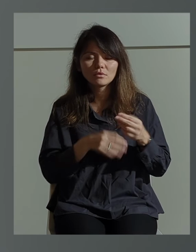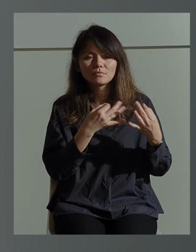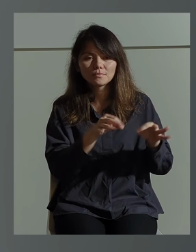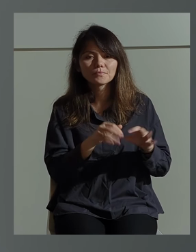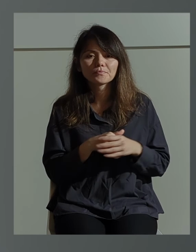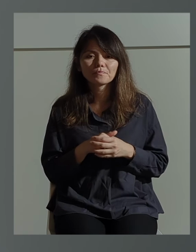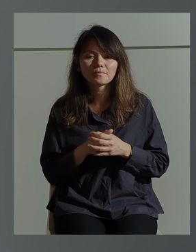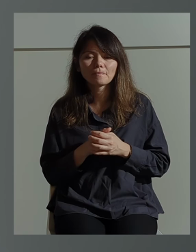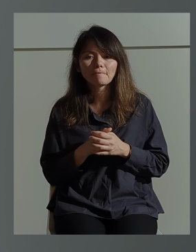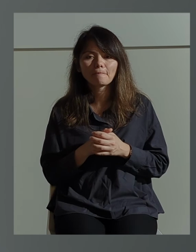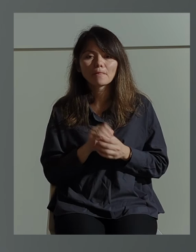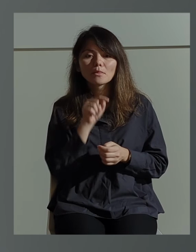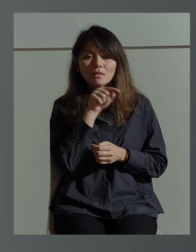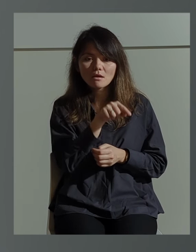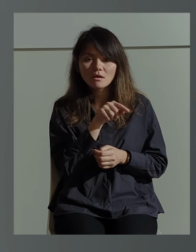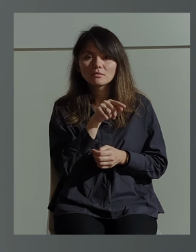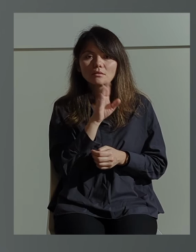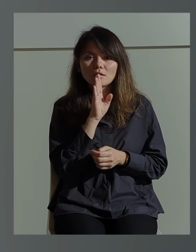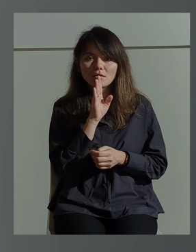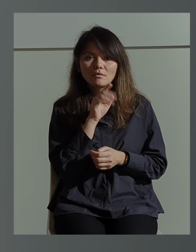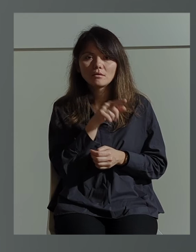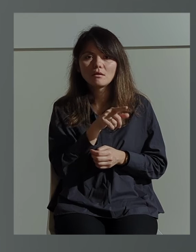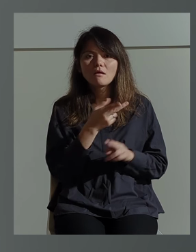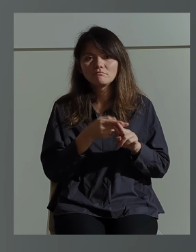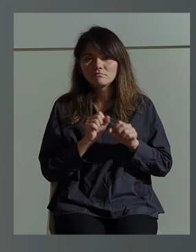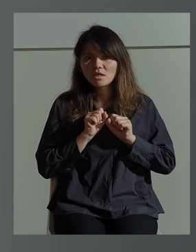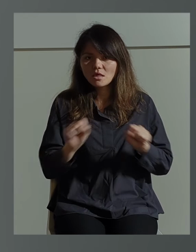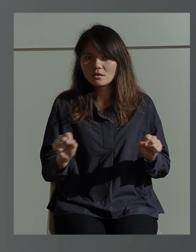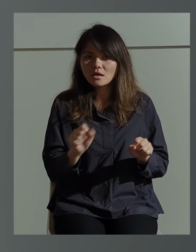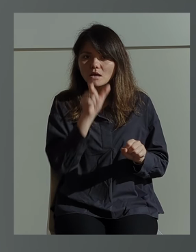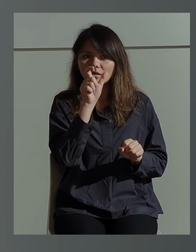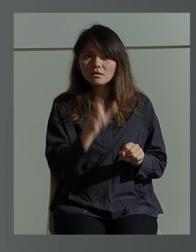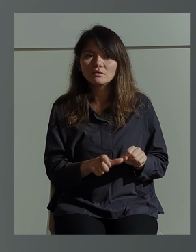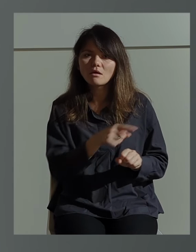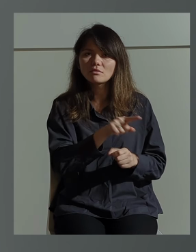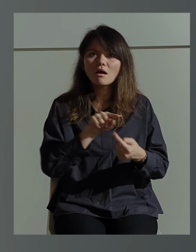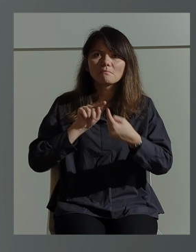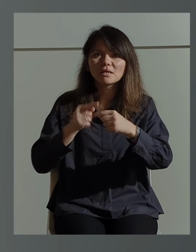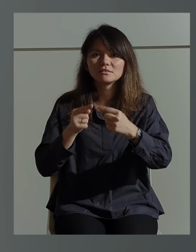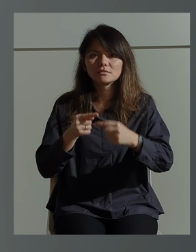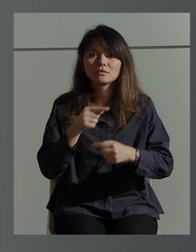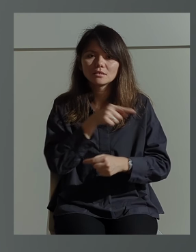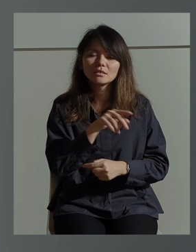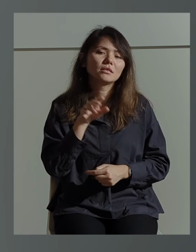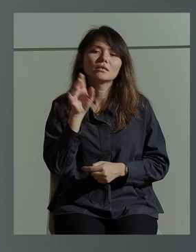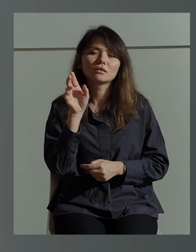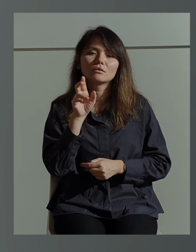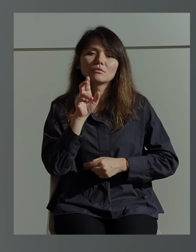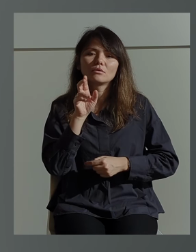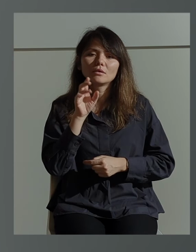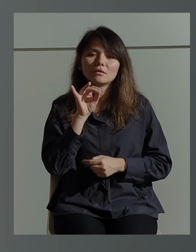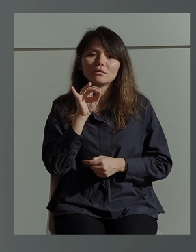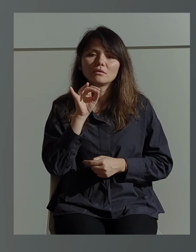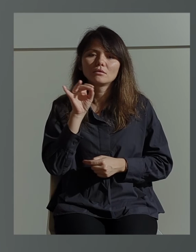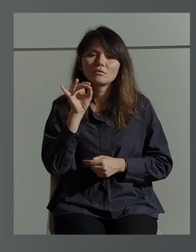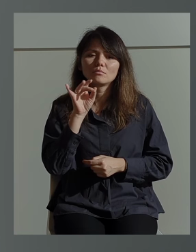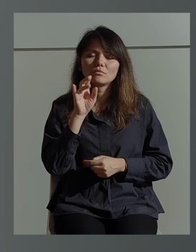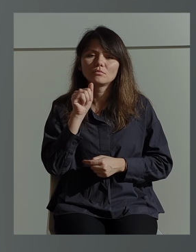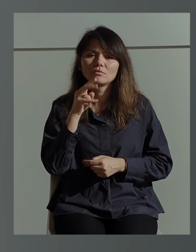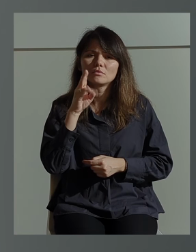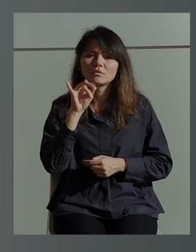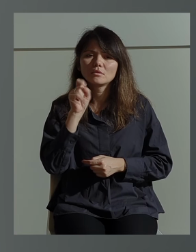и она соответственно героиня Вот такая оппозиционерка и вот Милан кундера приходит в гости